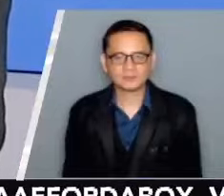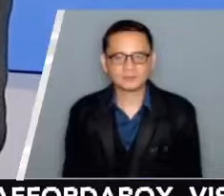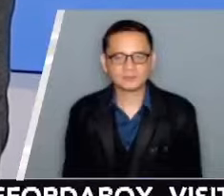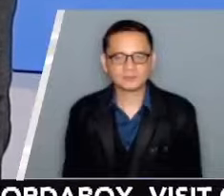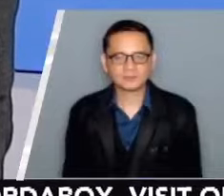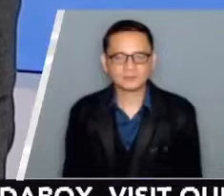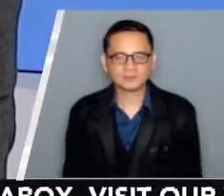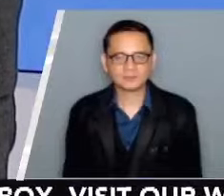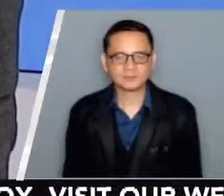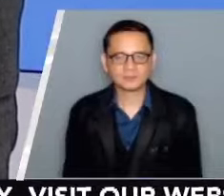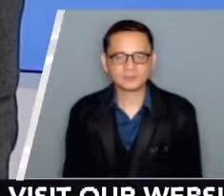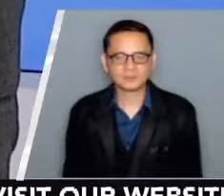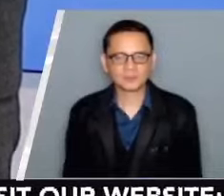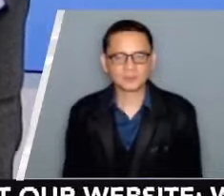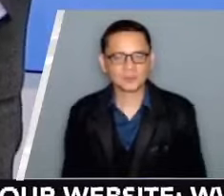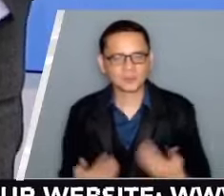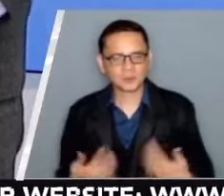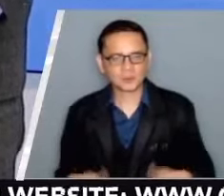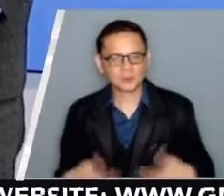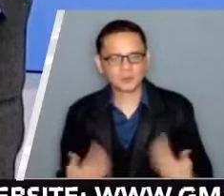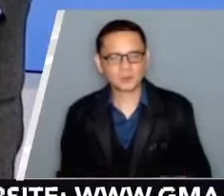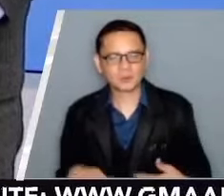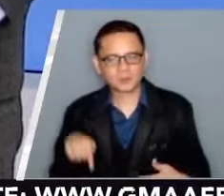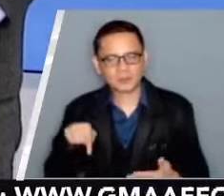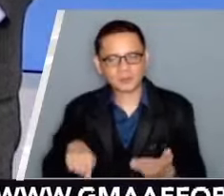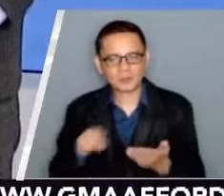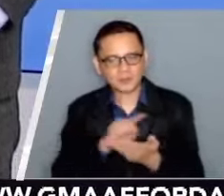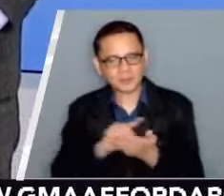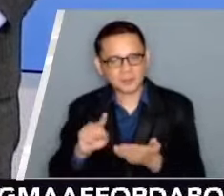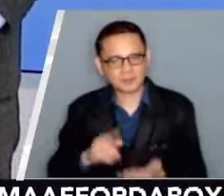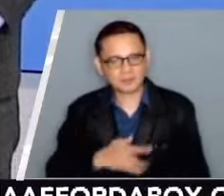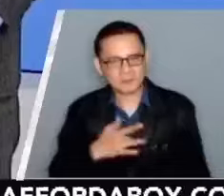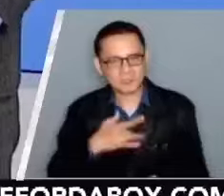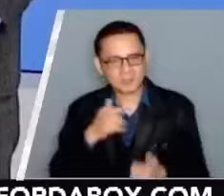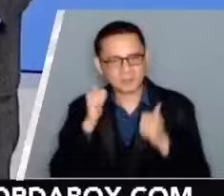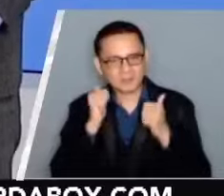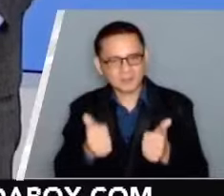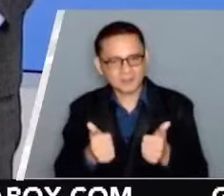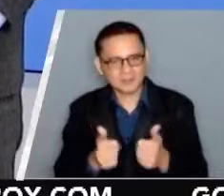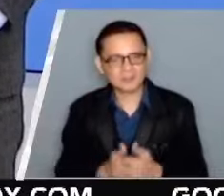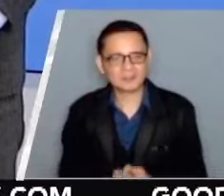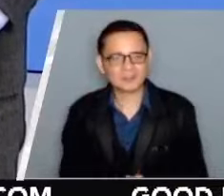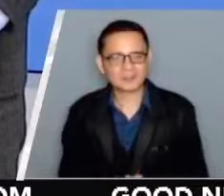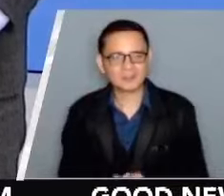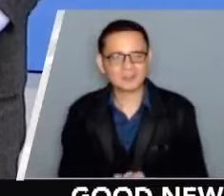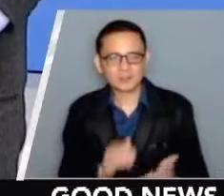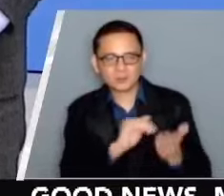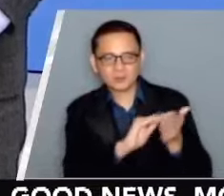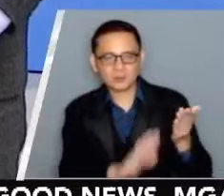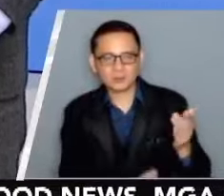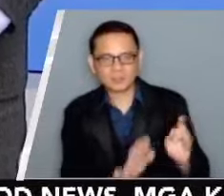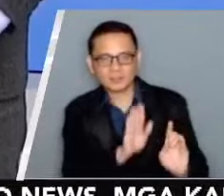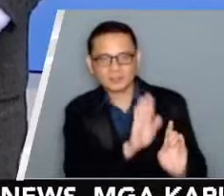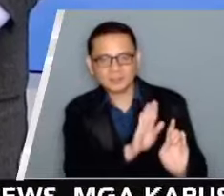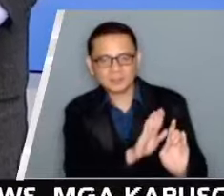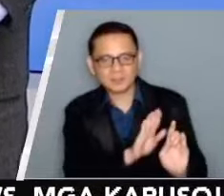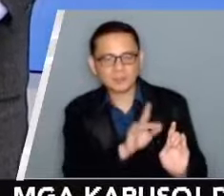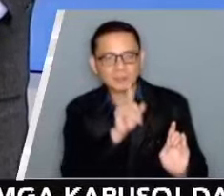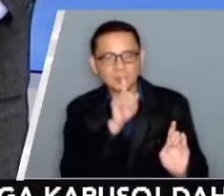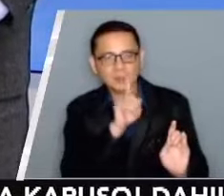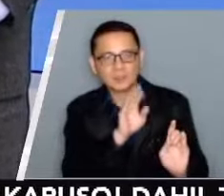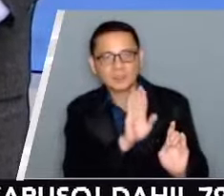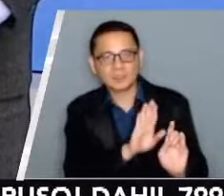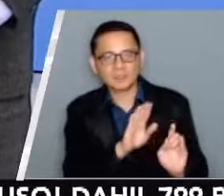naman ang pampa-feel good ngayong linggo. Tampok natin ang eksena ng isang estudyante na nawalay sa kanyang alaga